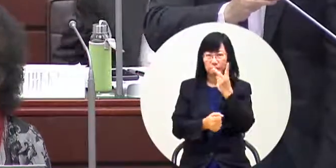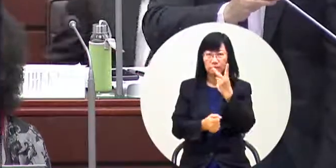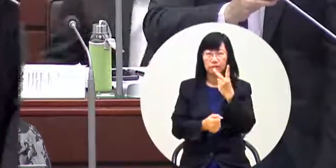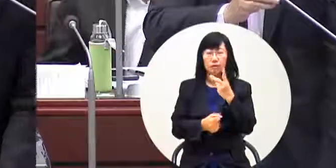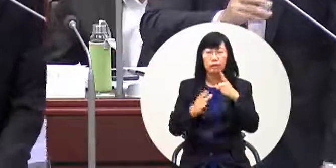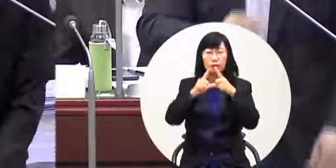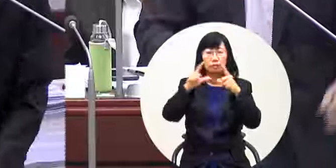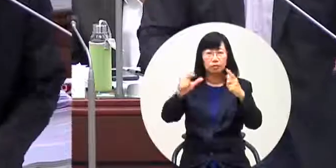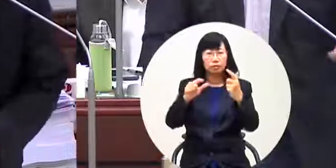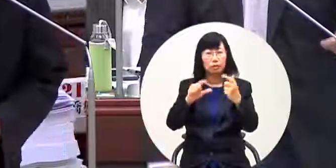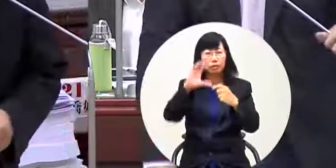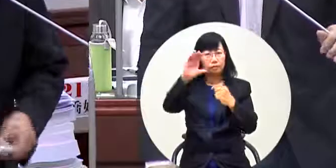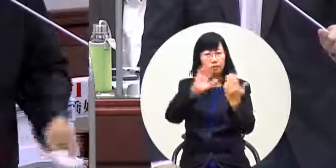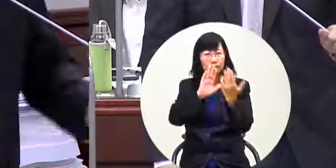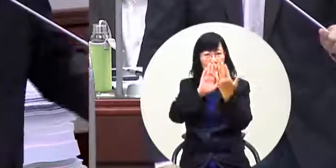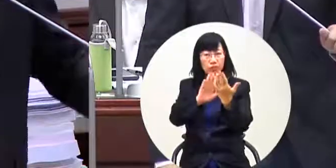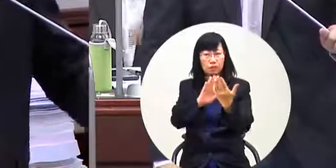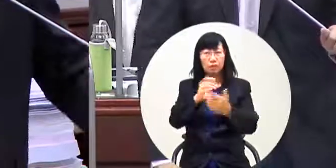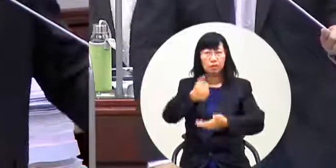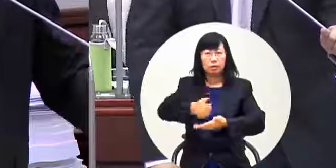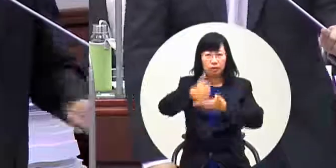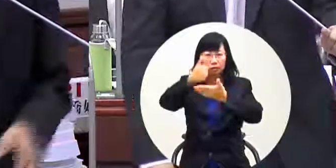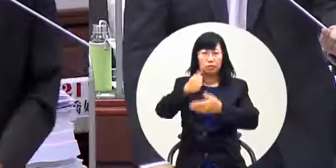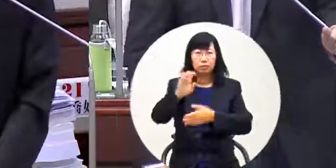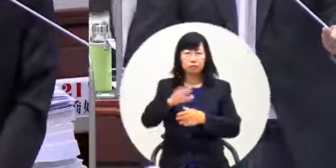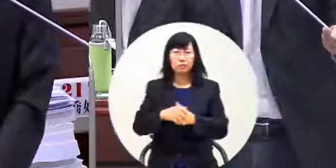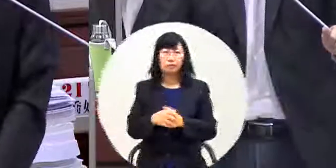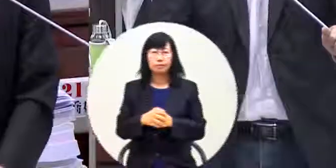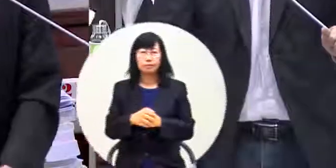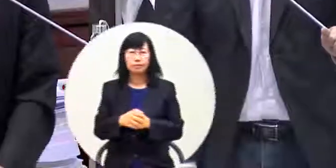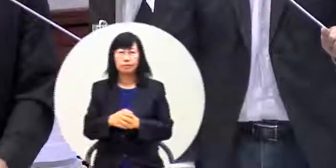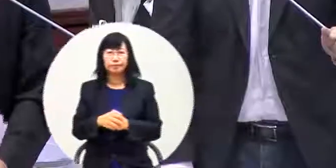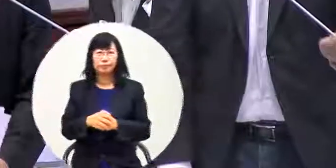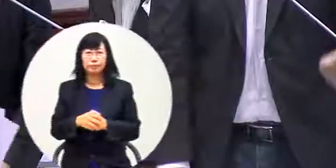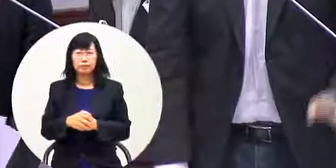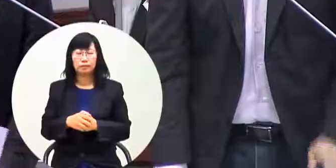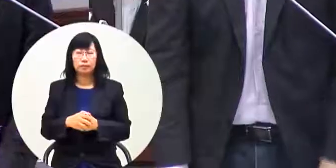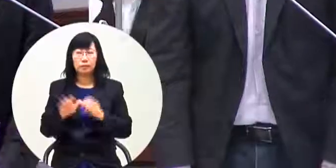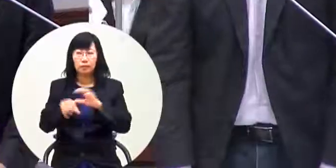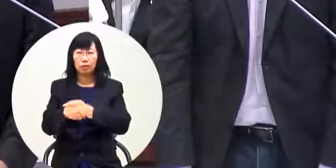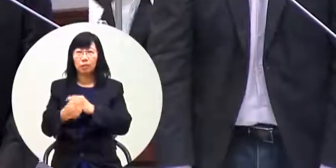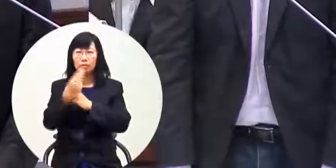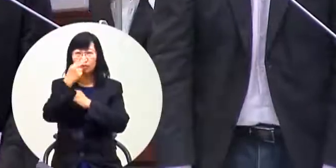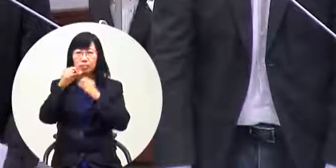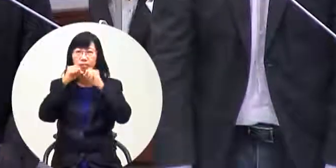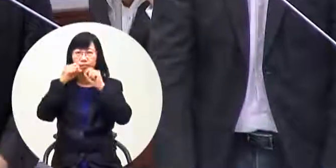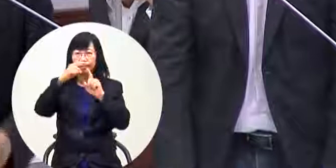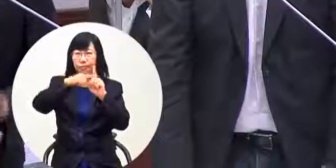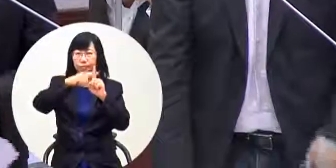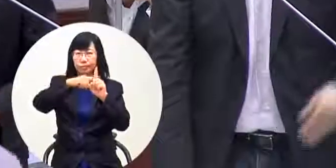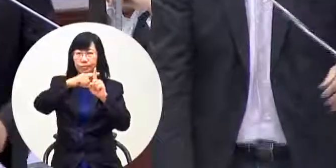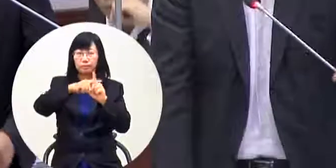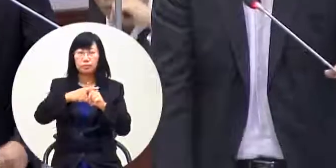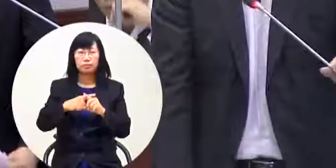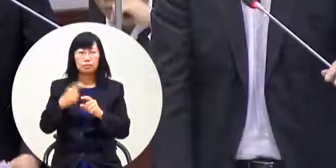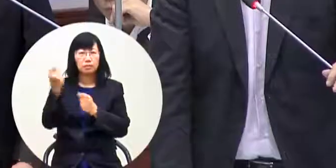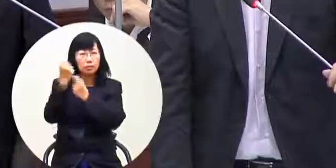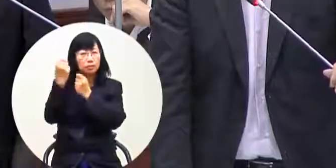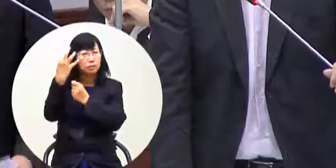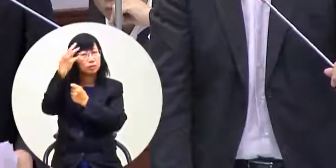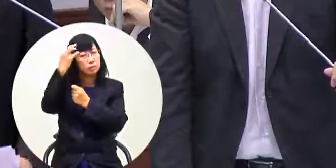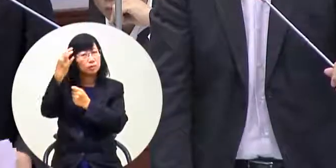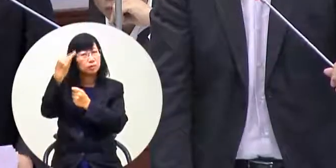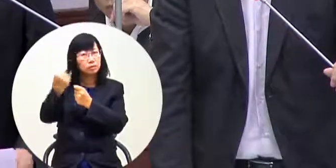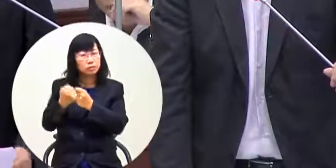议说明了。第一个关于这一个空气品质，那这几天看到不管是脸书或者是说